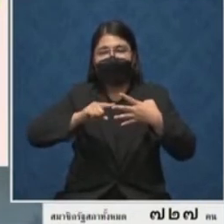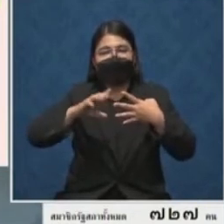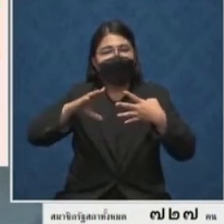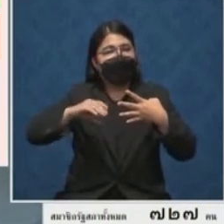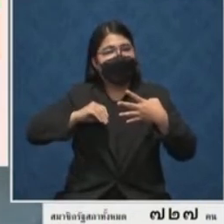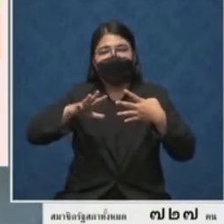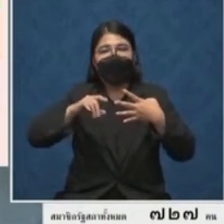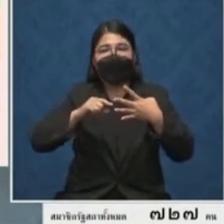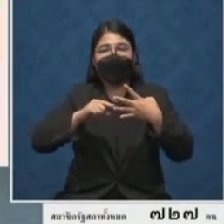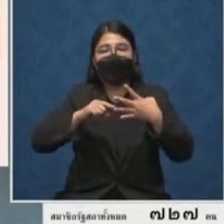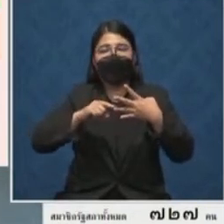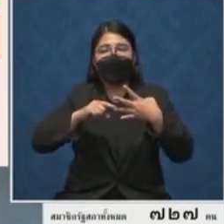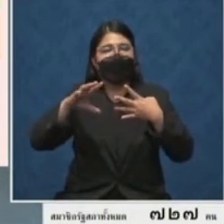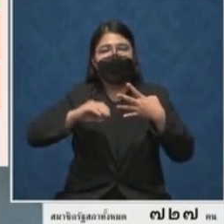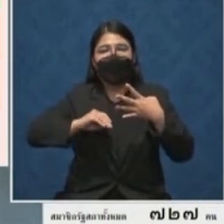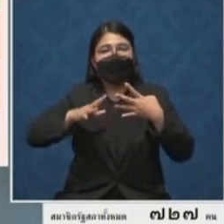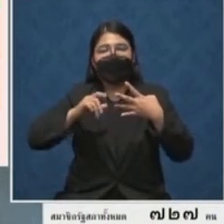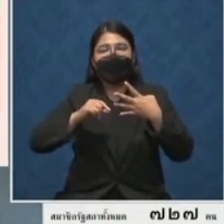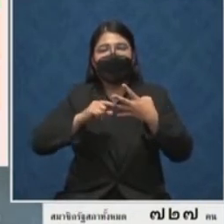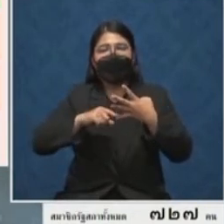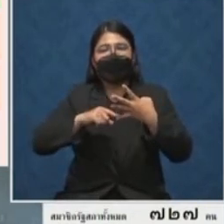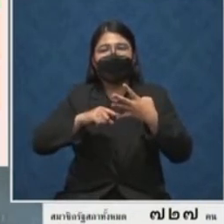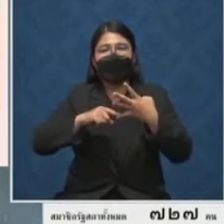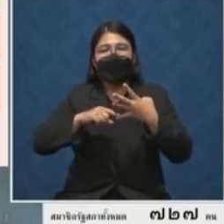การ4รับหลักการค่ะ